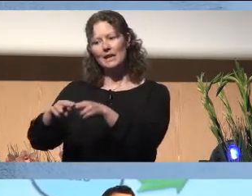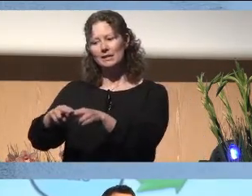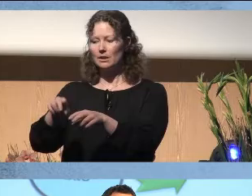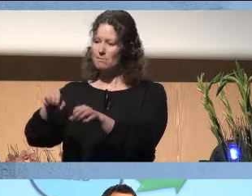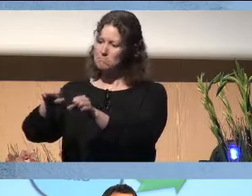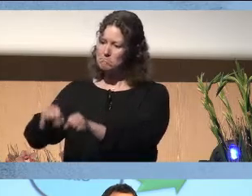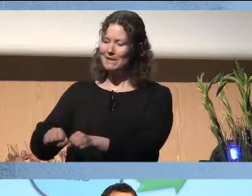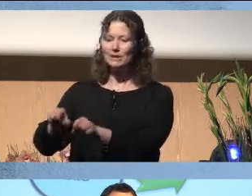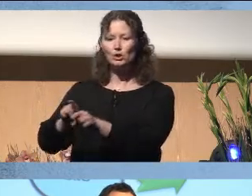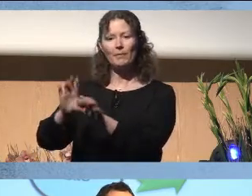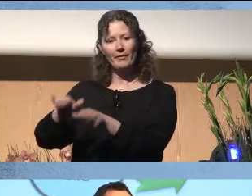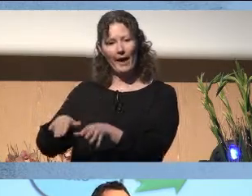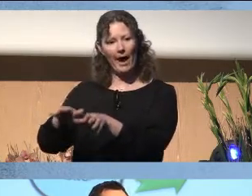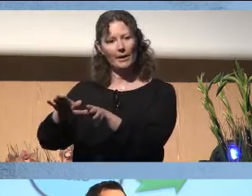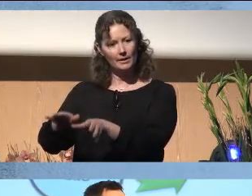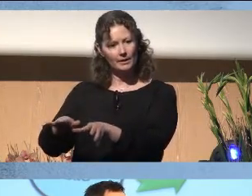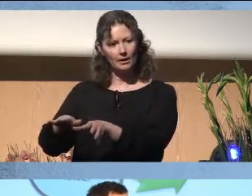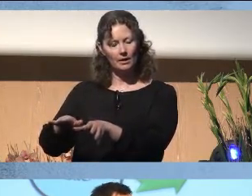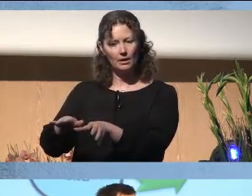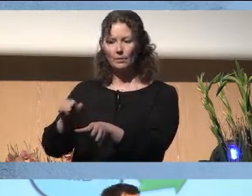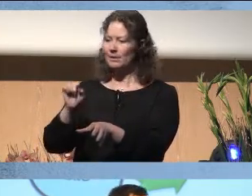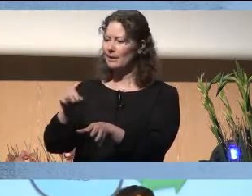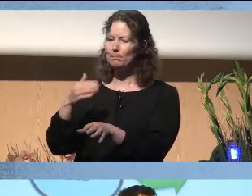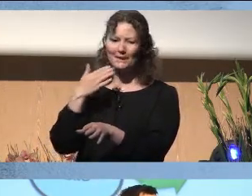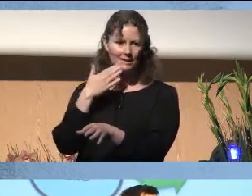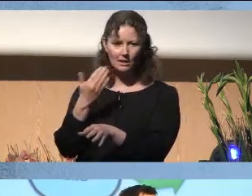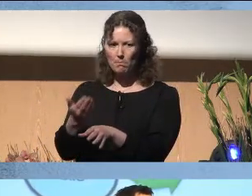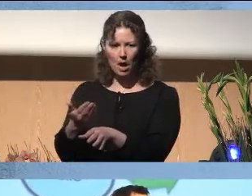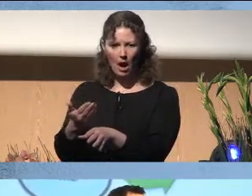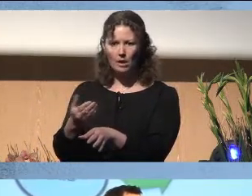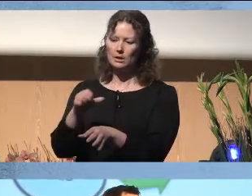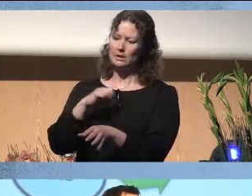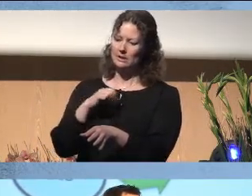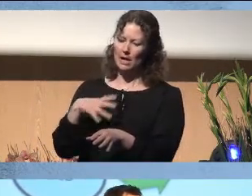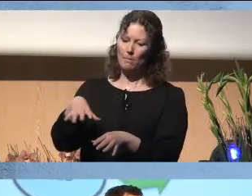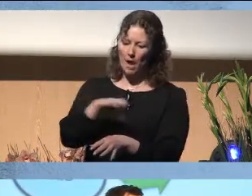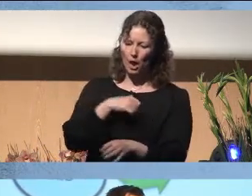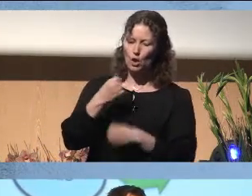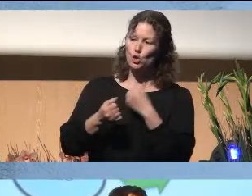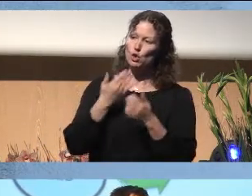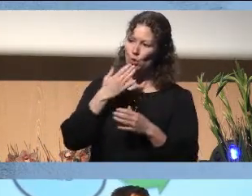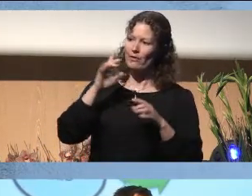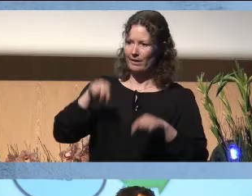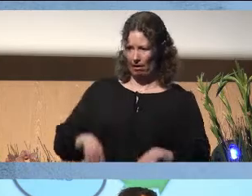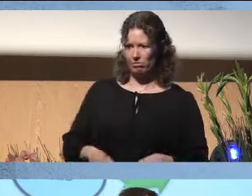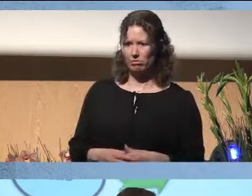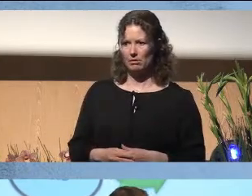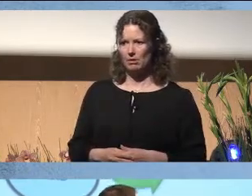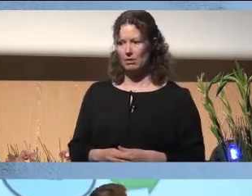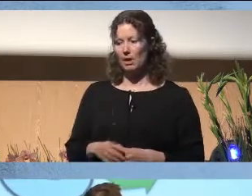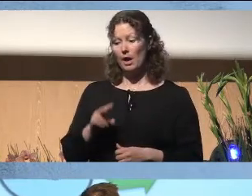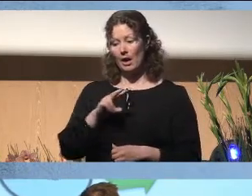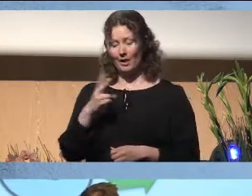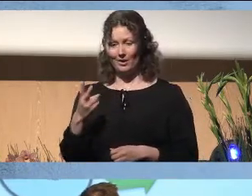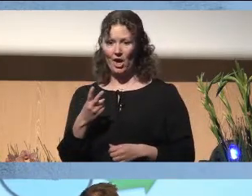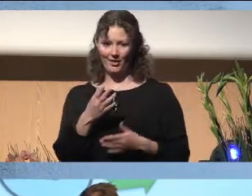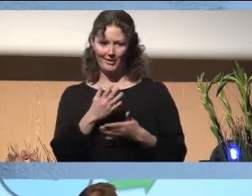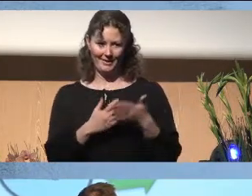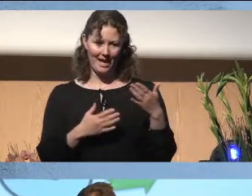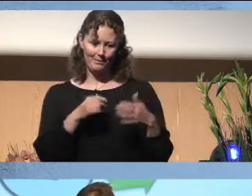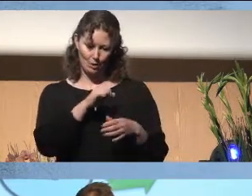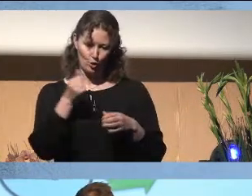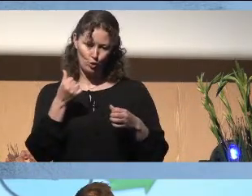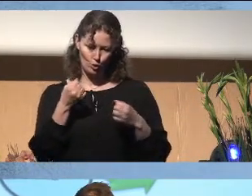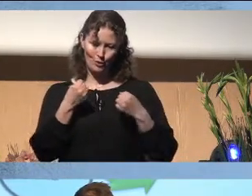bli som den blir. Och den blir inte bra, trots att alla gör så gott man kan. En annan nackdel med